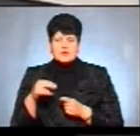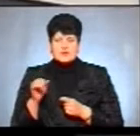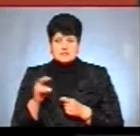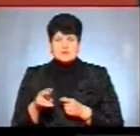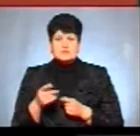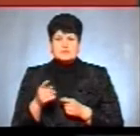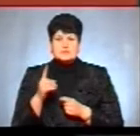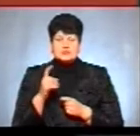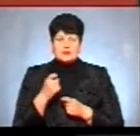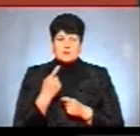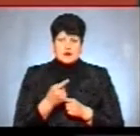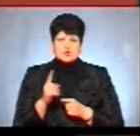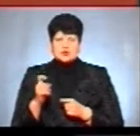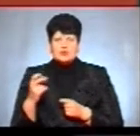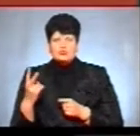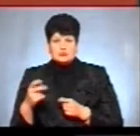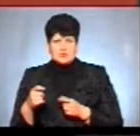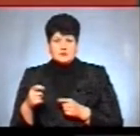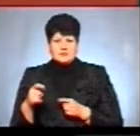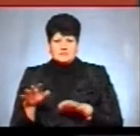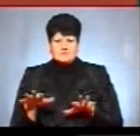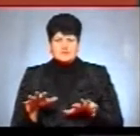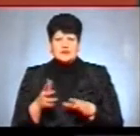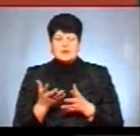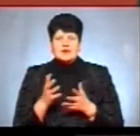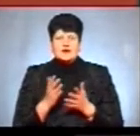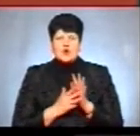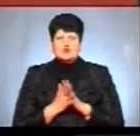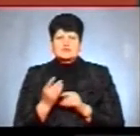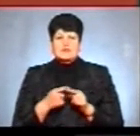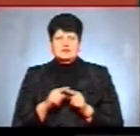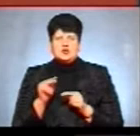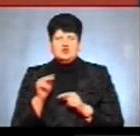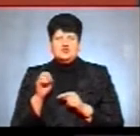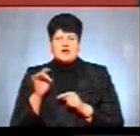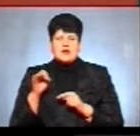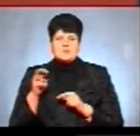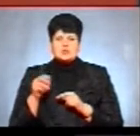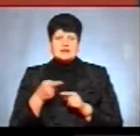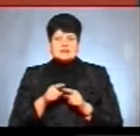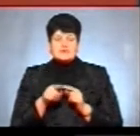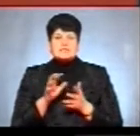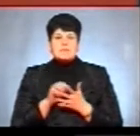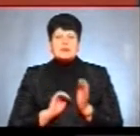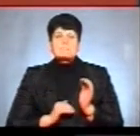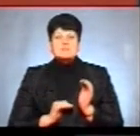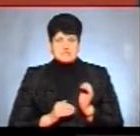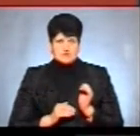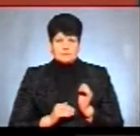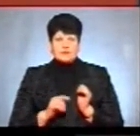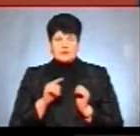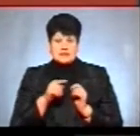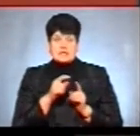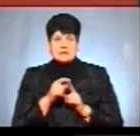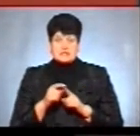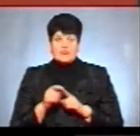101 і 102, де зростає ця черемша. Вже так склалося, що вони займалися цим бізнесом. Бо тому, що з їхніх слів,